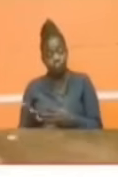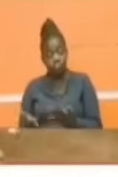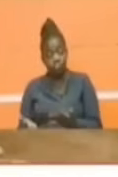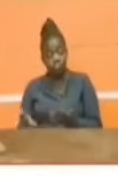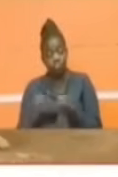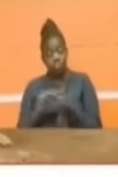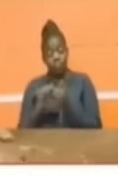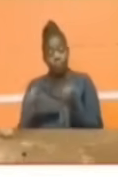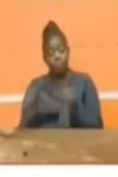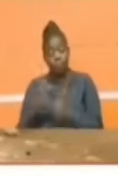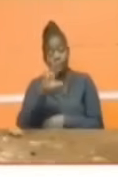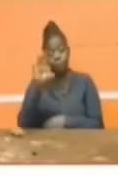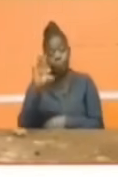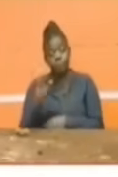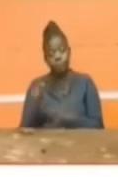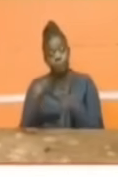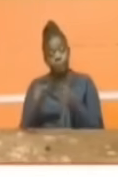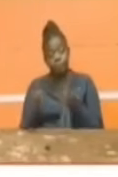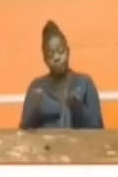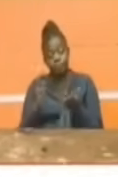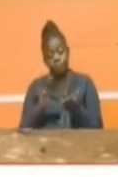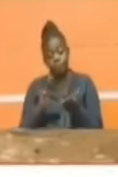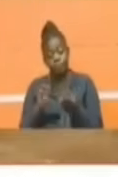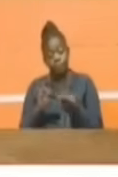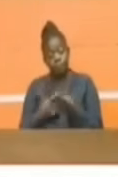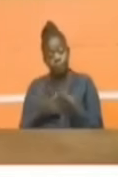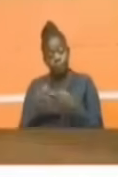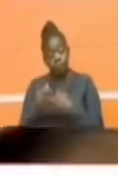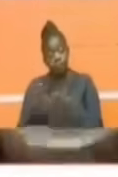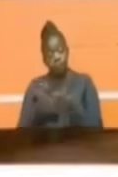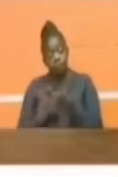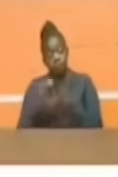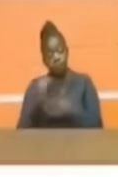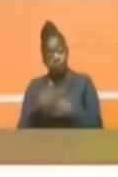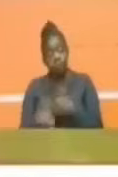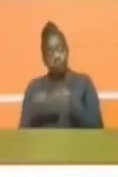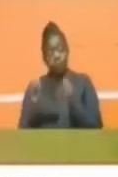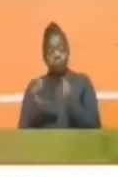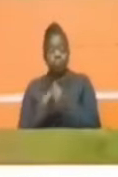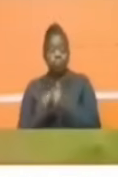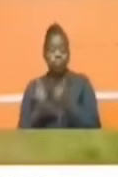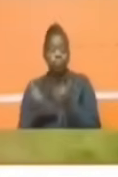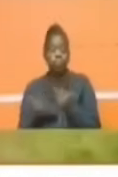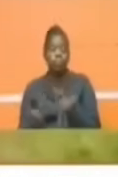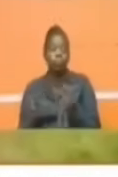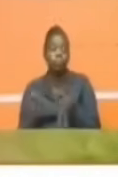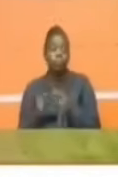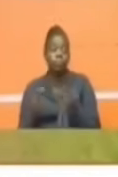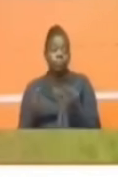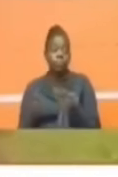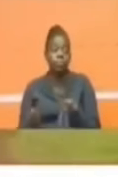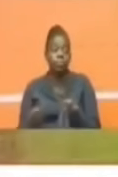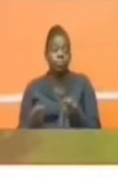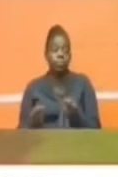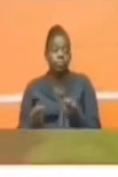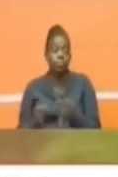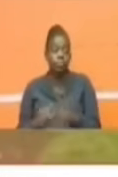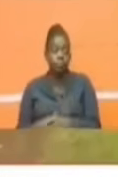of Africa Uganda Rally zitandika ku lwakutano olujanga Mei 10 ebujagali yenjanga za kumena kusatu